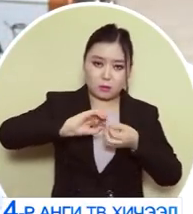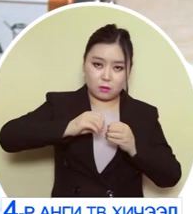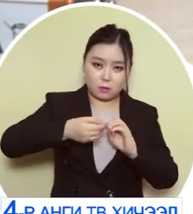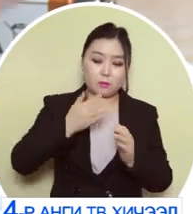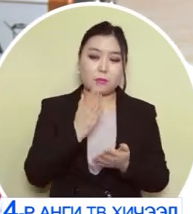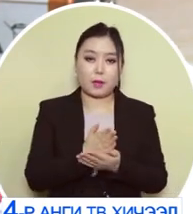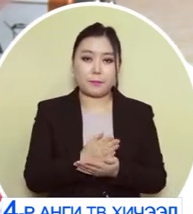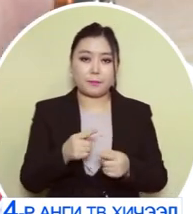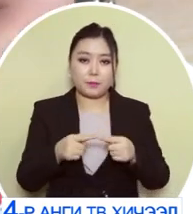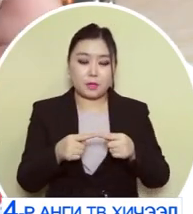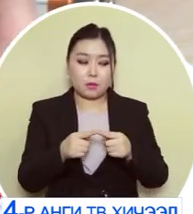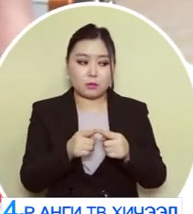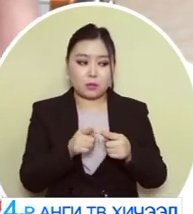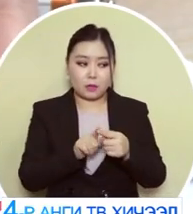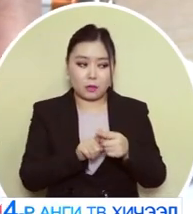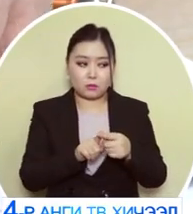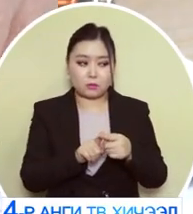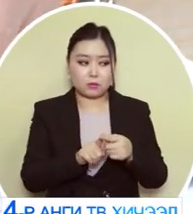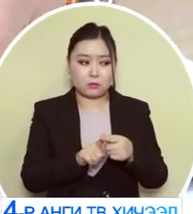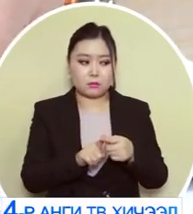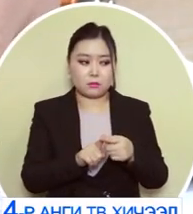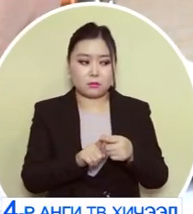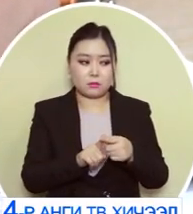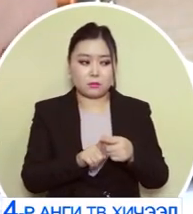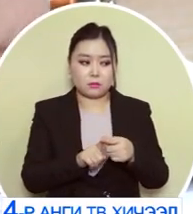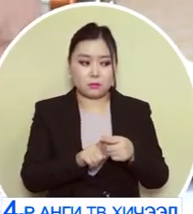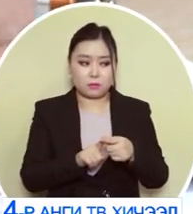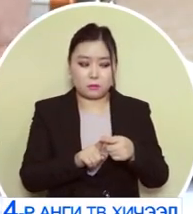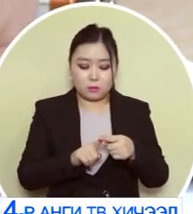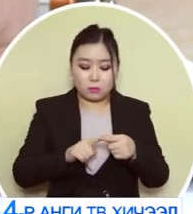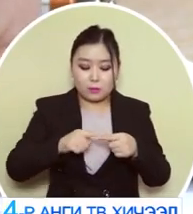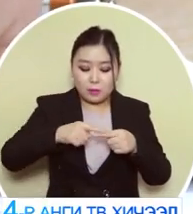Енді үзілген жіпті қостық.